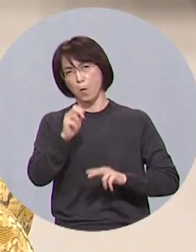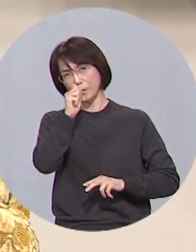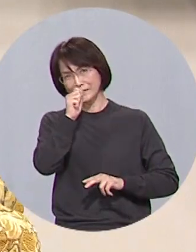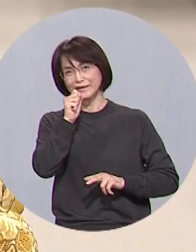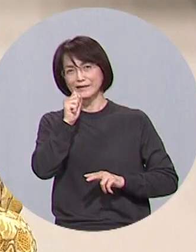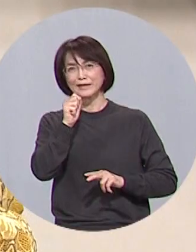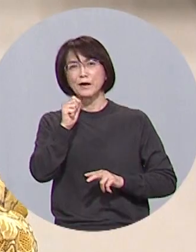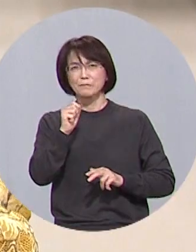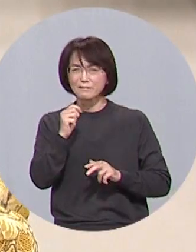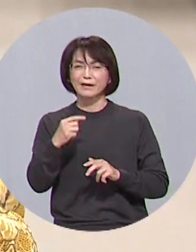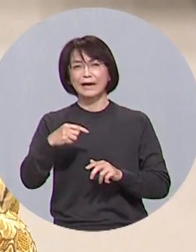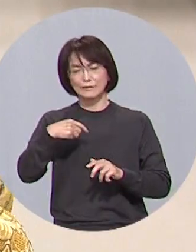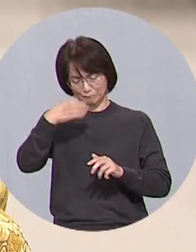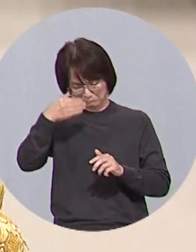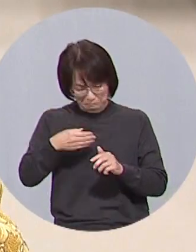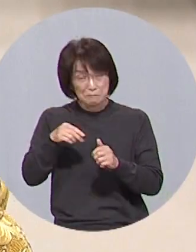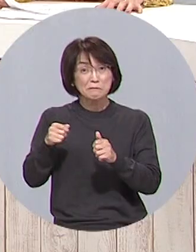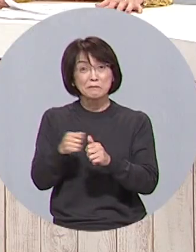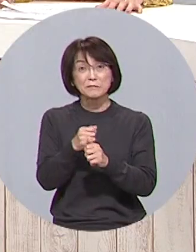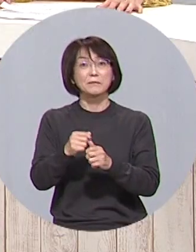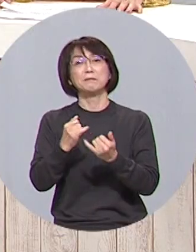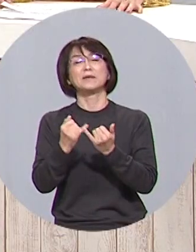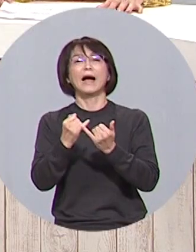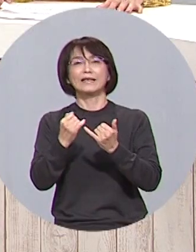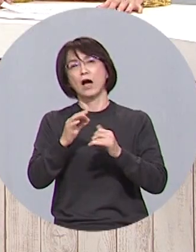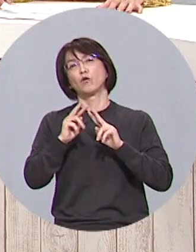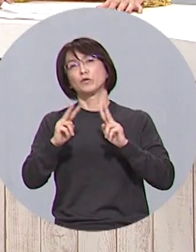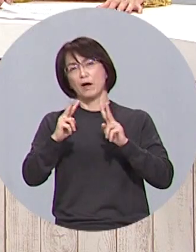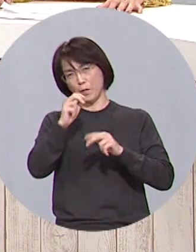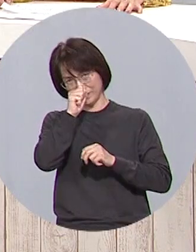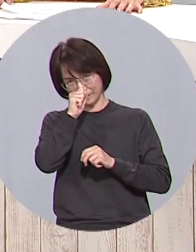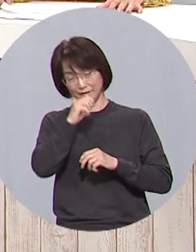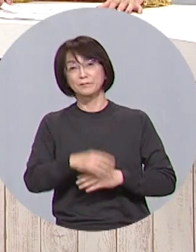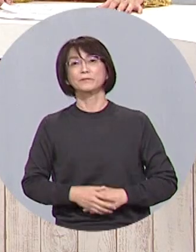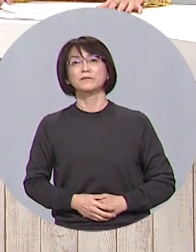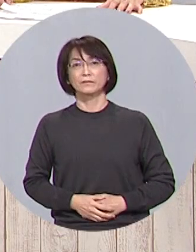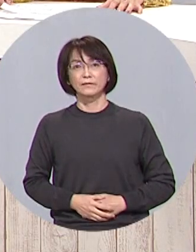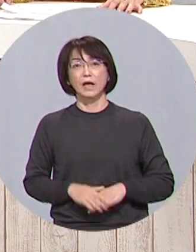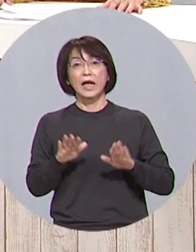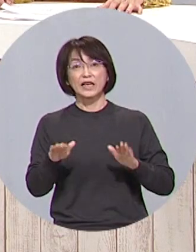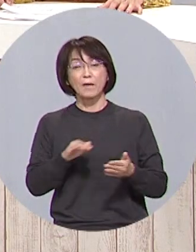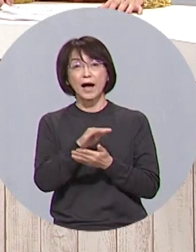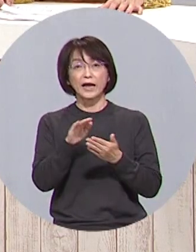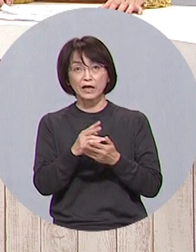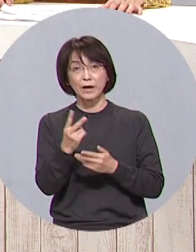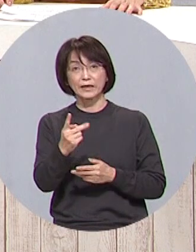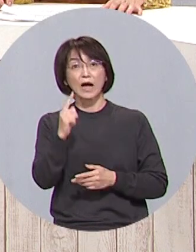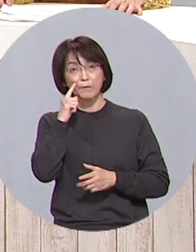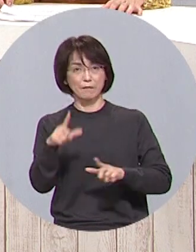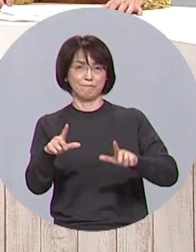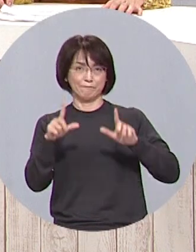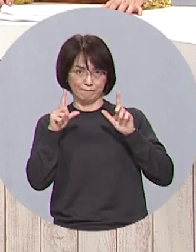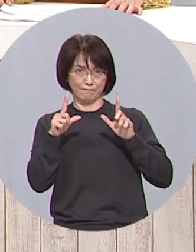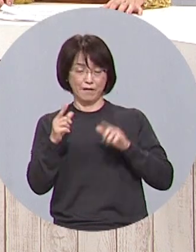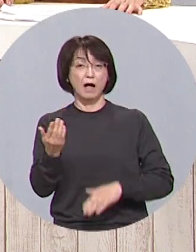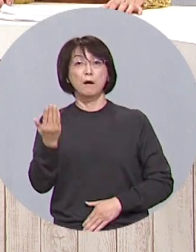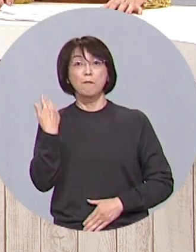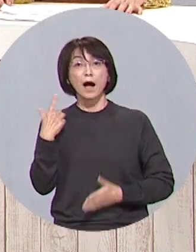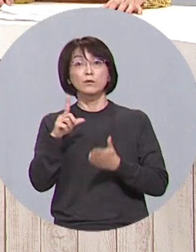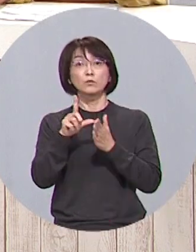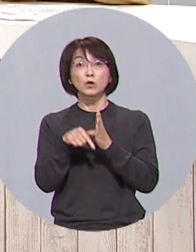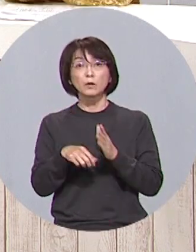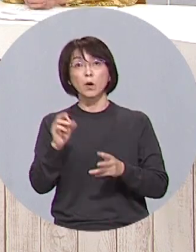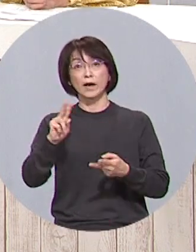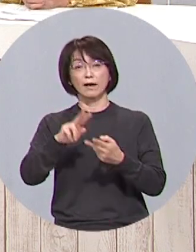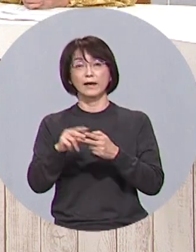の自虐的な歌詞も印象的でした ね、う んうん、ね。さあそんな花輪さん、今たま2回目の出演ですけれども、はい、前回もあの金井さん